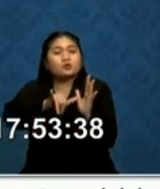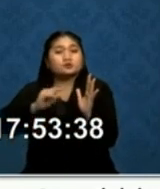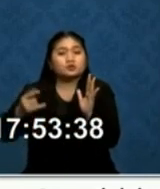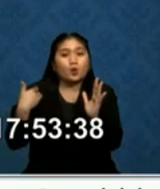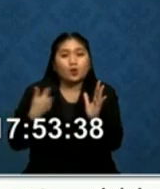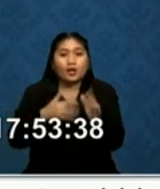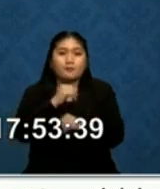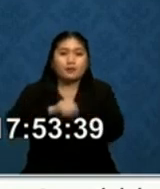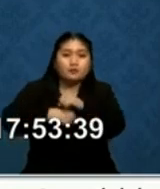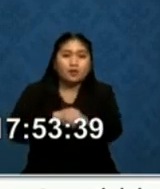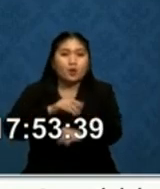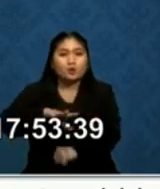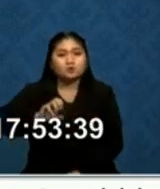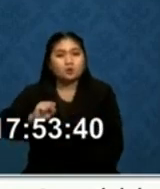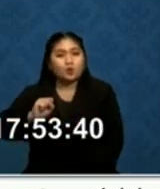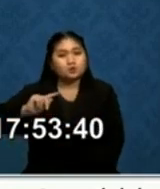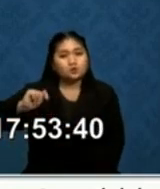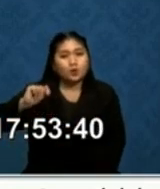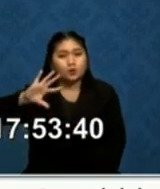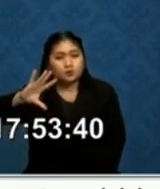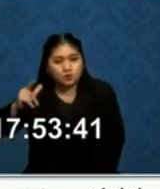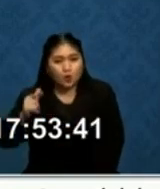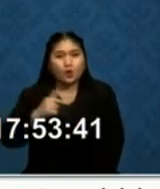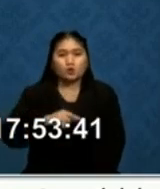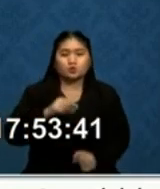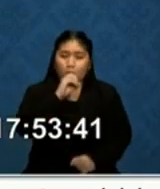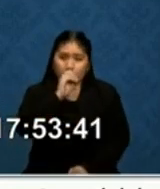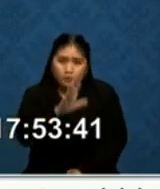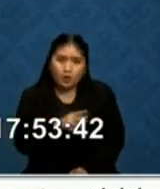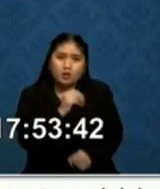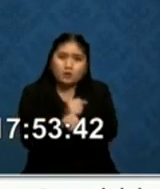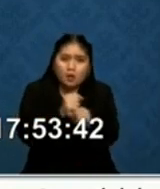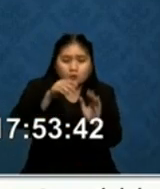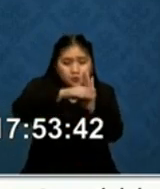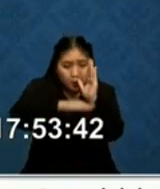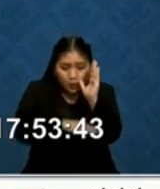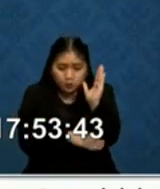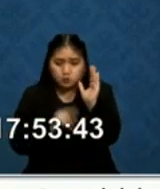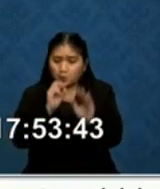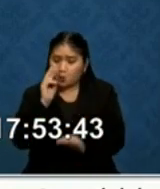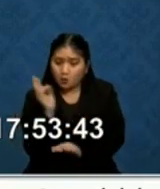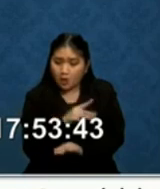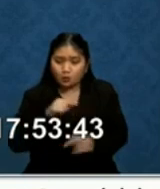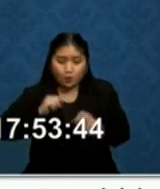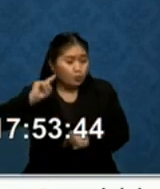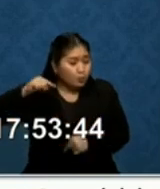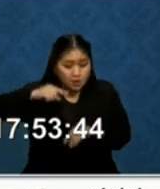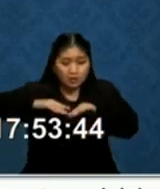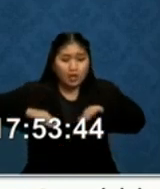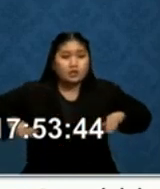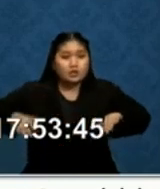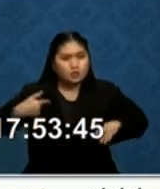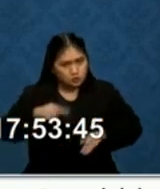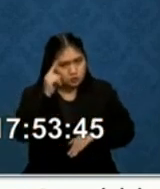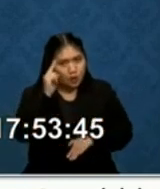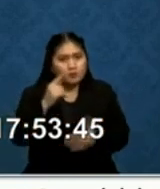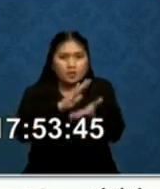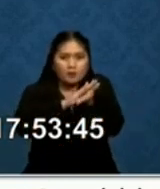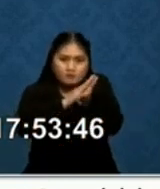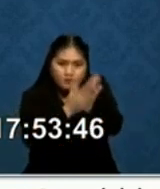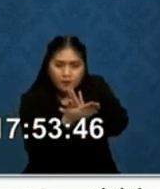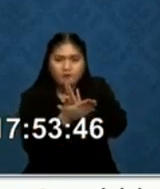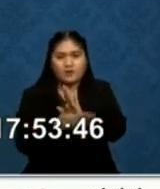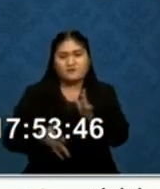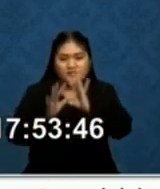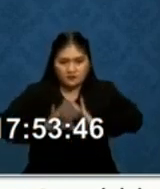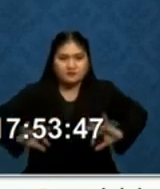ฏิบัติการของสตช.นะคะไม่มีการระบุถึงภารกิจในการขจัดความรุนแรงต่อผู้หญิงและเด็กค่ะเราควรต้องมีการเปลี่ยนแปลงให้มี